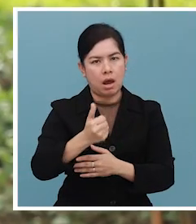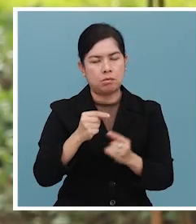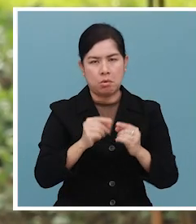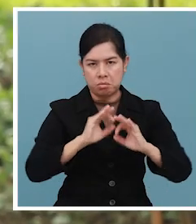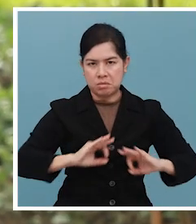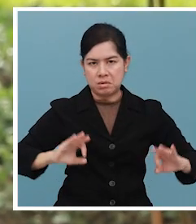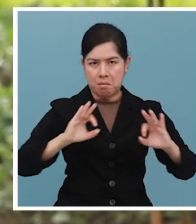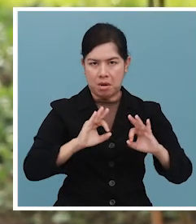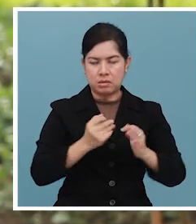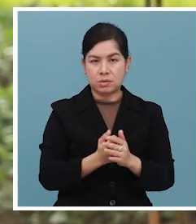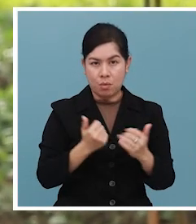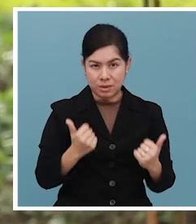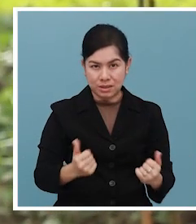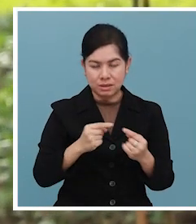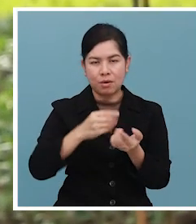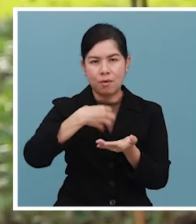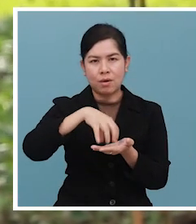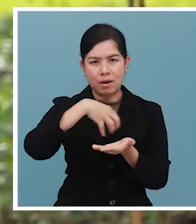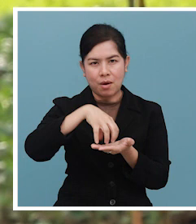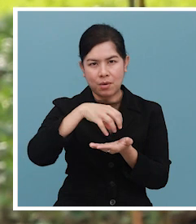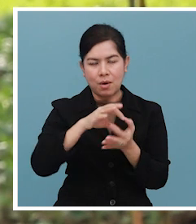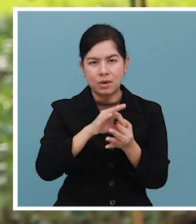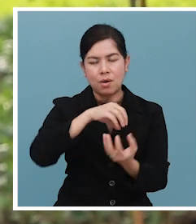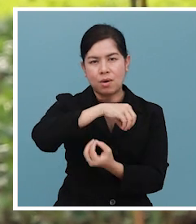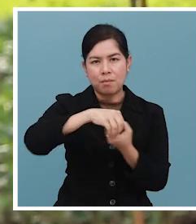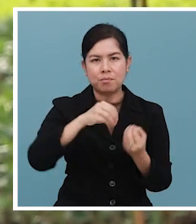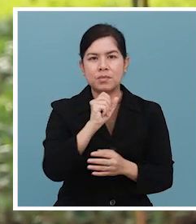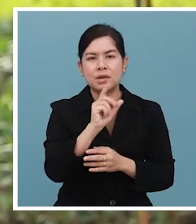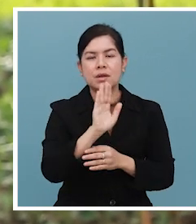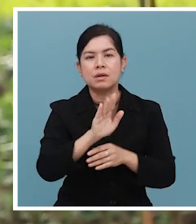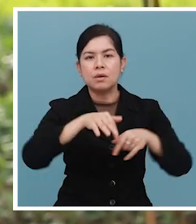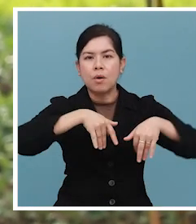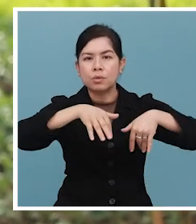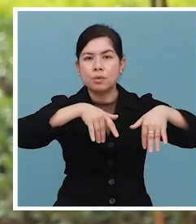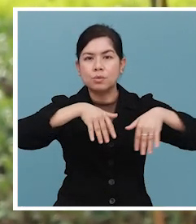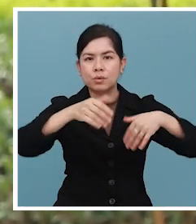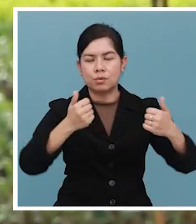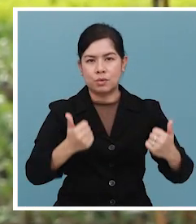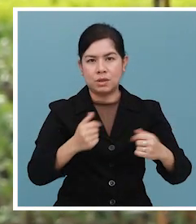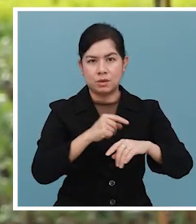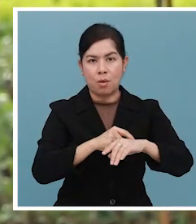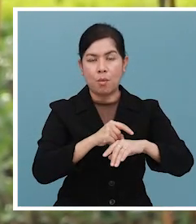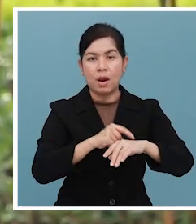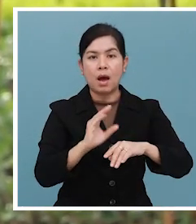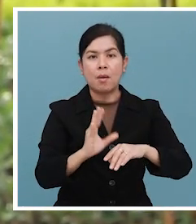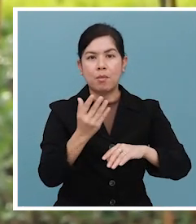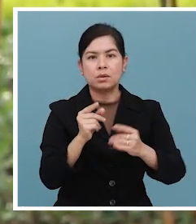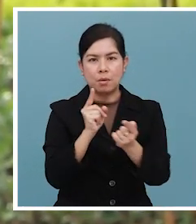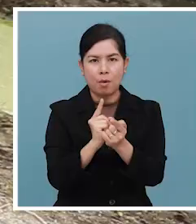ไมจึงเป็นเรื่องราวดีๆที่วันนี้ B-Time ลายแทงชุมชนพามาถึงที่นี่กันนะครับวันนี้เวลาหมดแต่ไม่ใช่ว่าตอนนี้